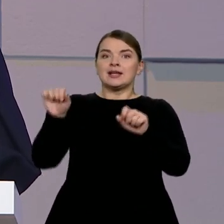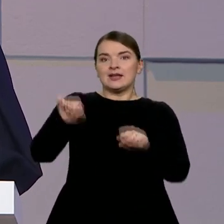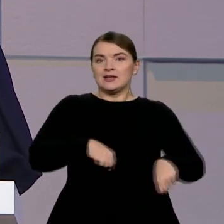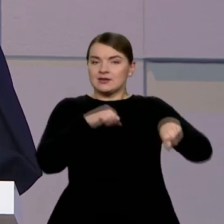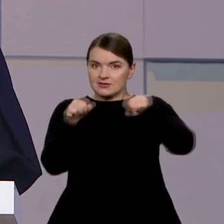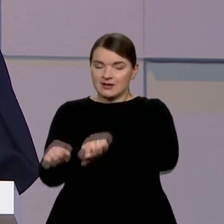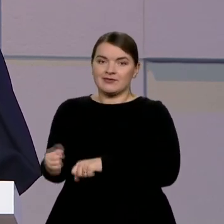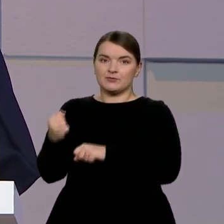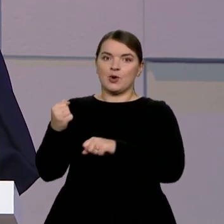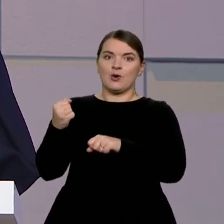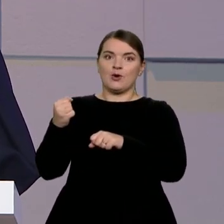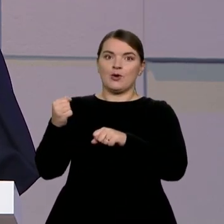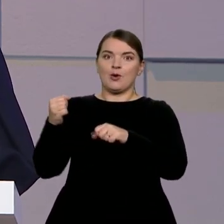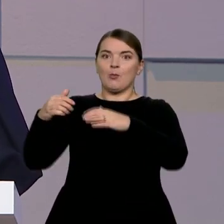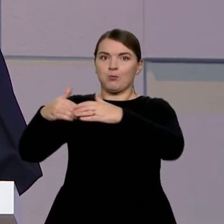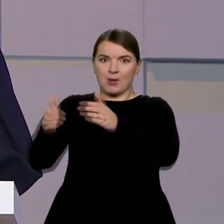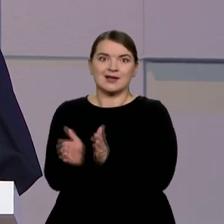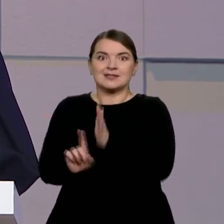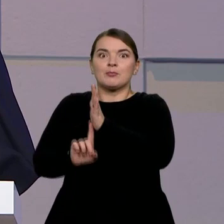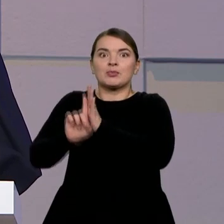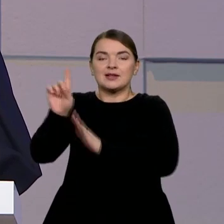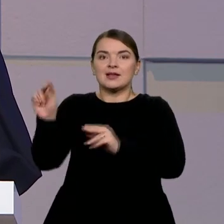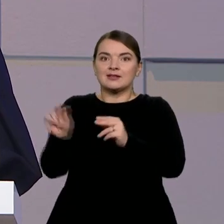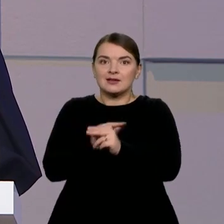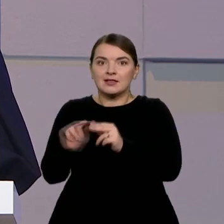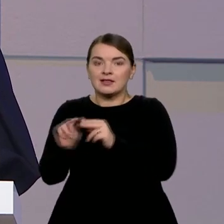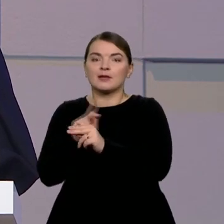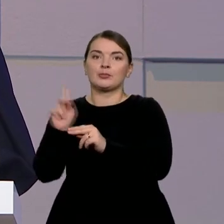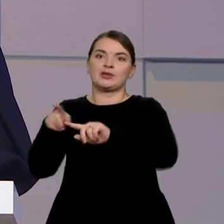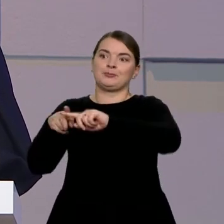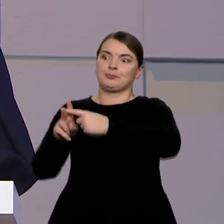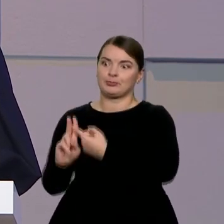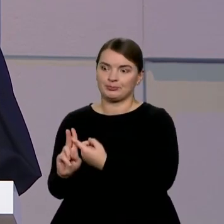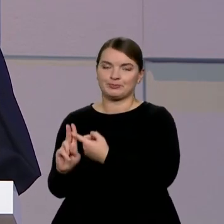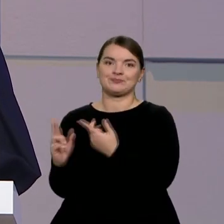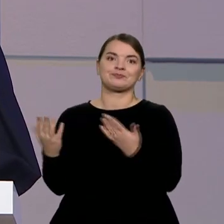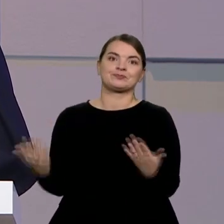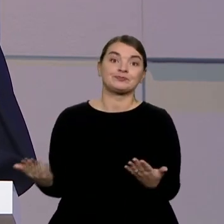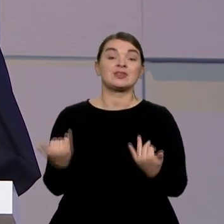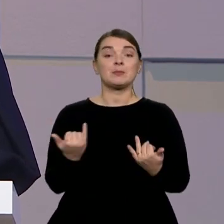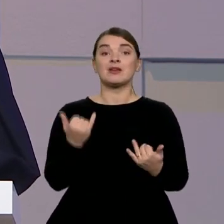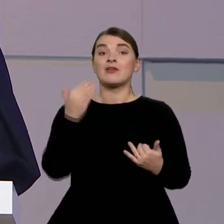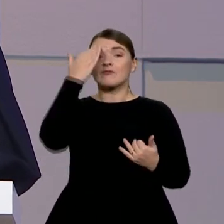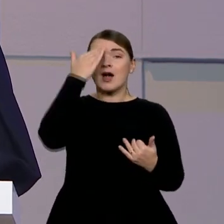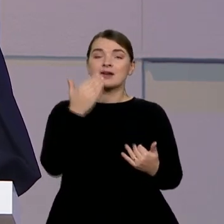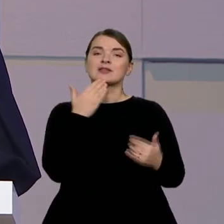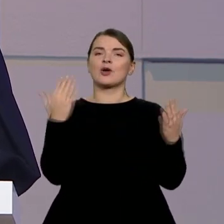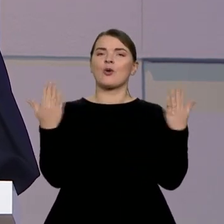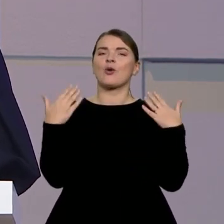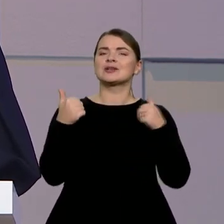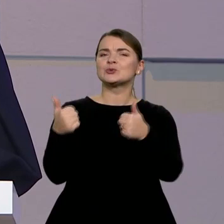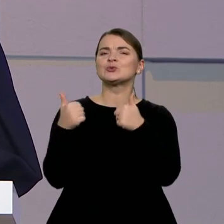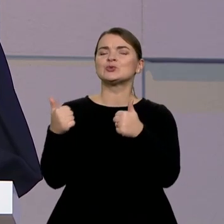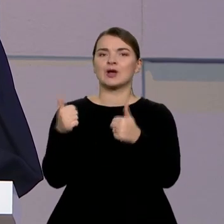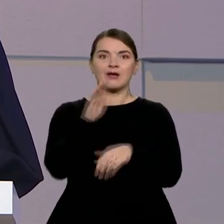bet sustojo šitie darbai, nes iš tikrųjų matant tai, kad na, dabar vaikai vasarą, kai yra puikus oras, kurie ateina sportuoti arba